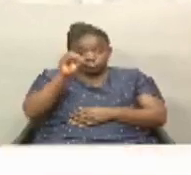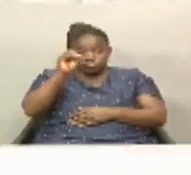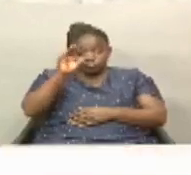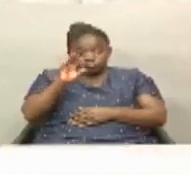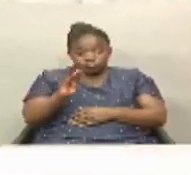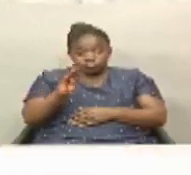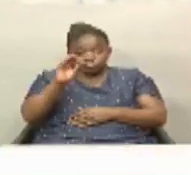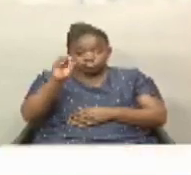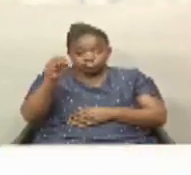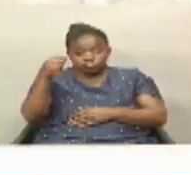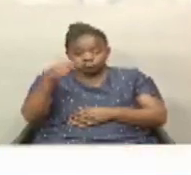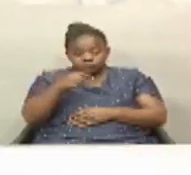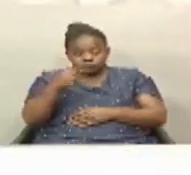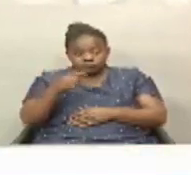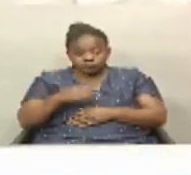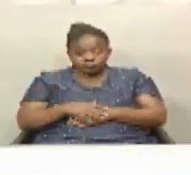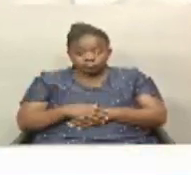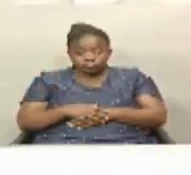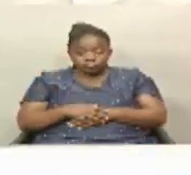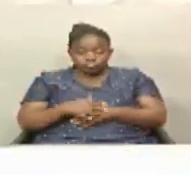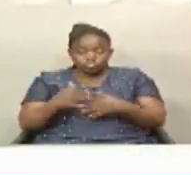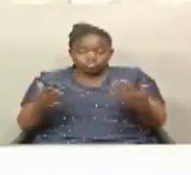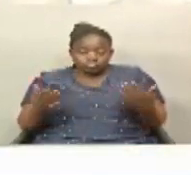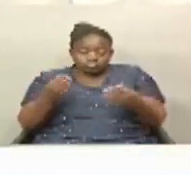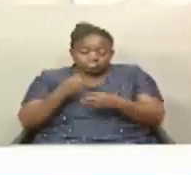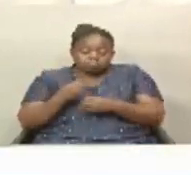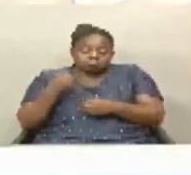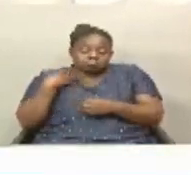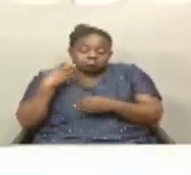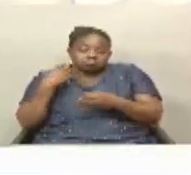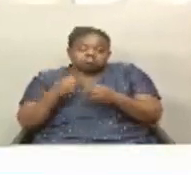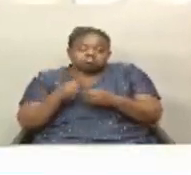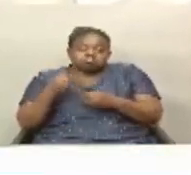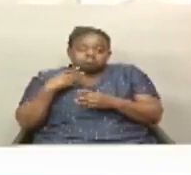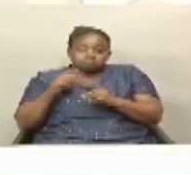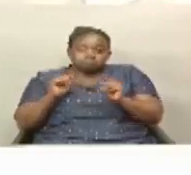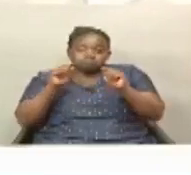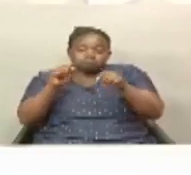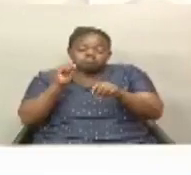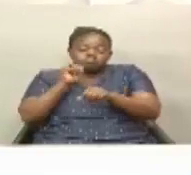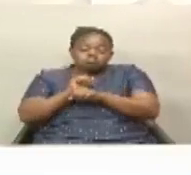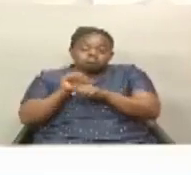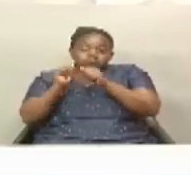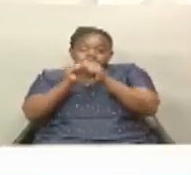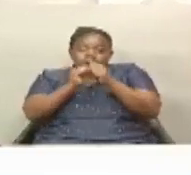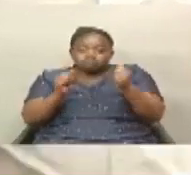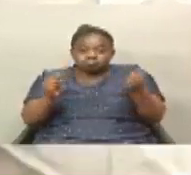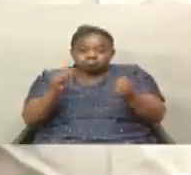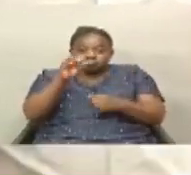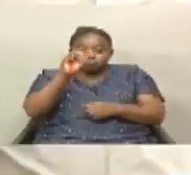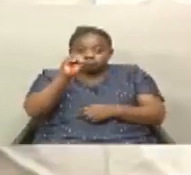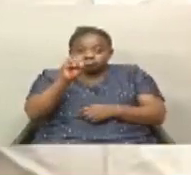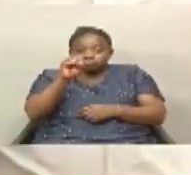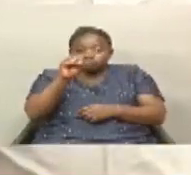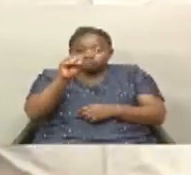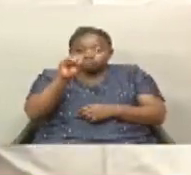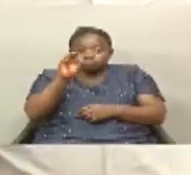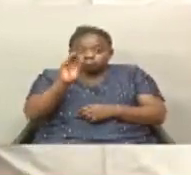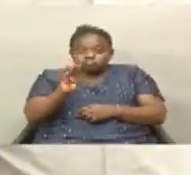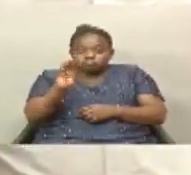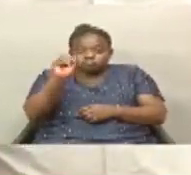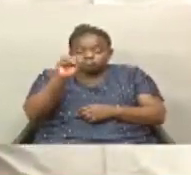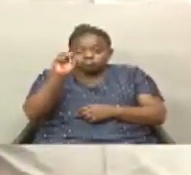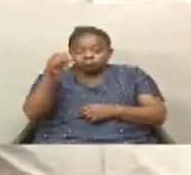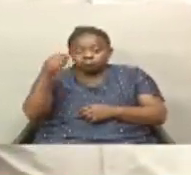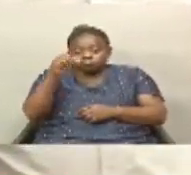ssomero lino oba wayitirawoko oba olina muganda we yasomerawo jangu tukwasaganye nga ffe ba old students tukuyita bujjo